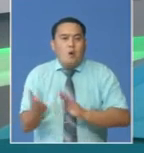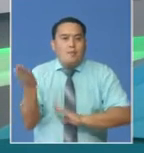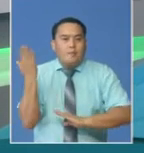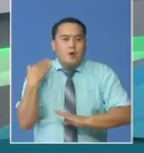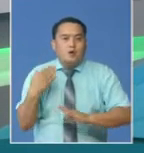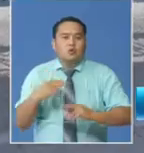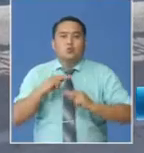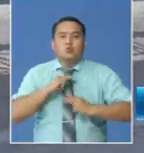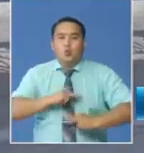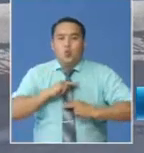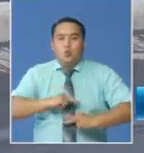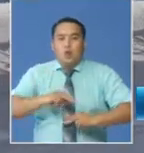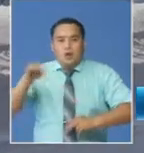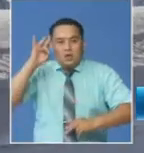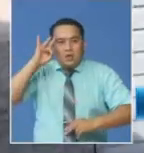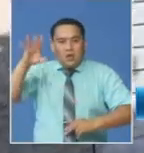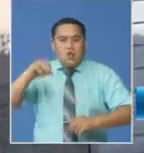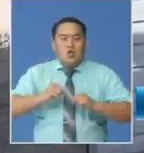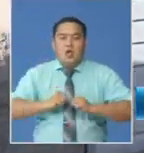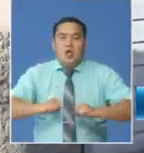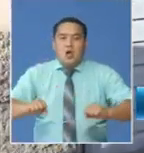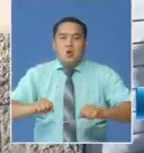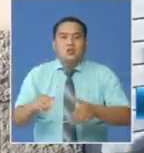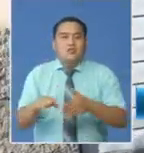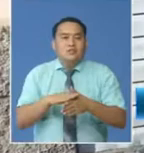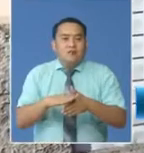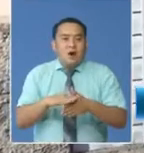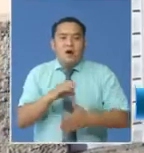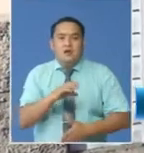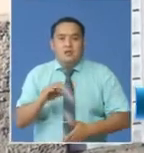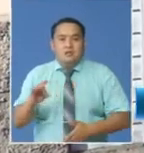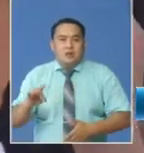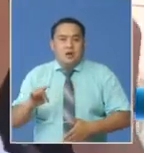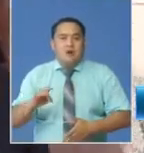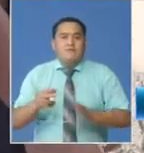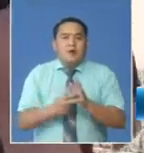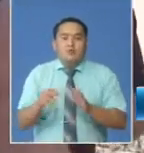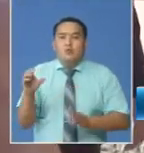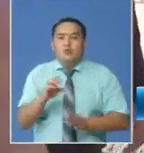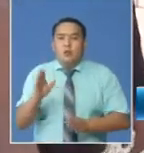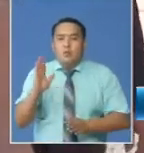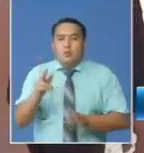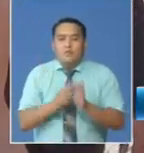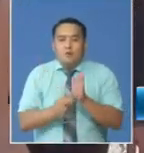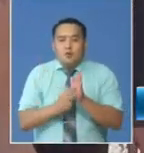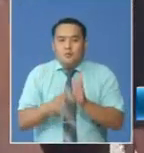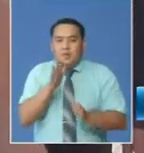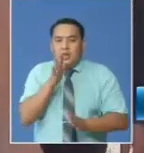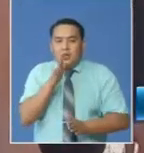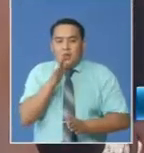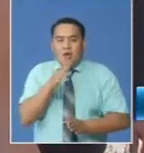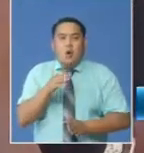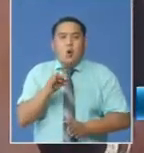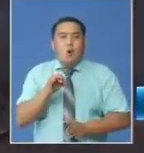животноводу, ударнику коммунистического труда и обладателю звания Герой социалистического труда 8 сентября исполняется 80